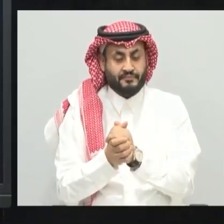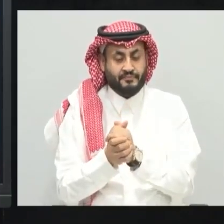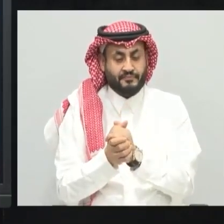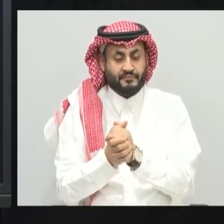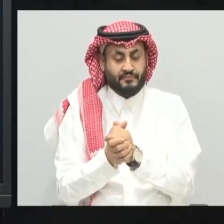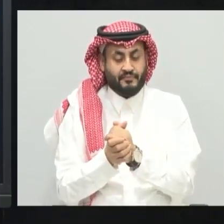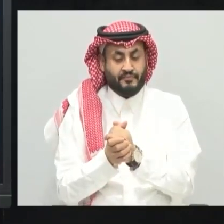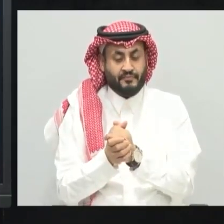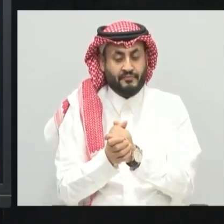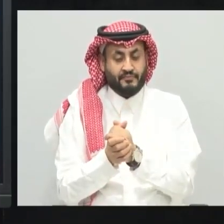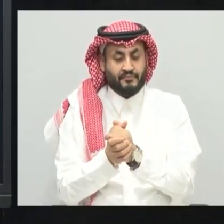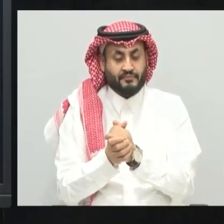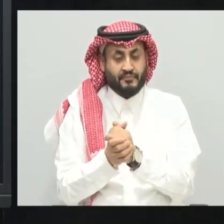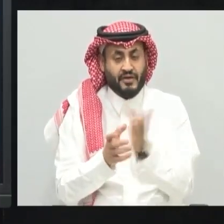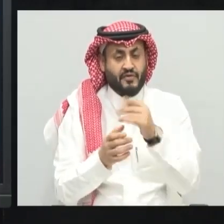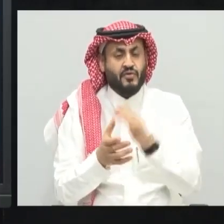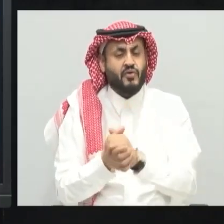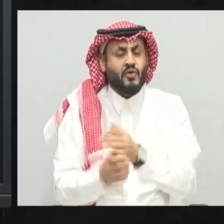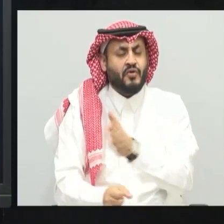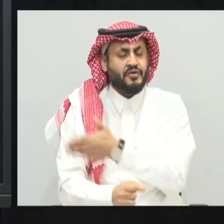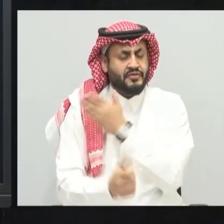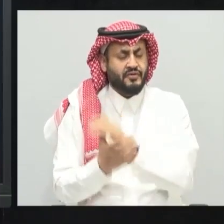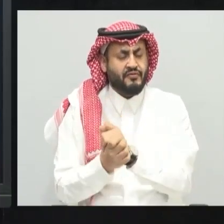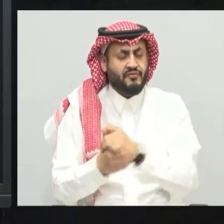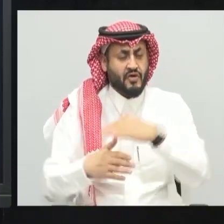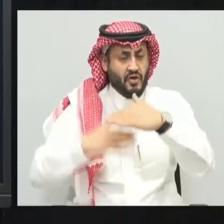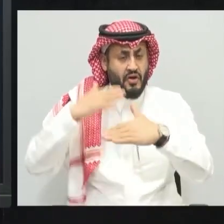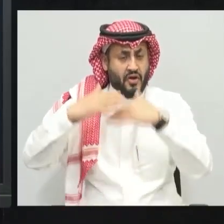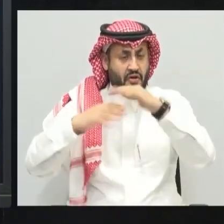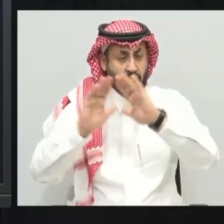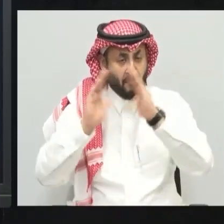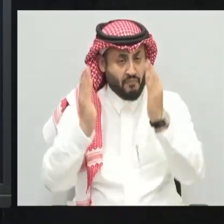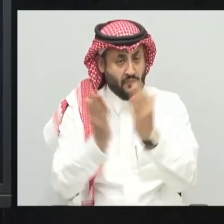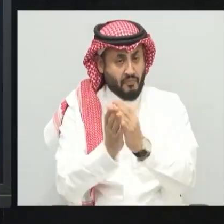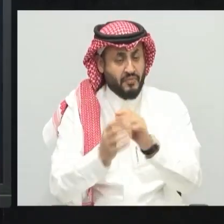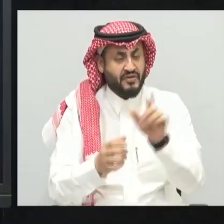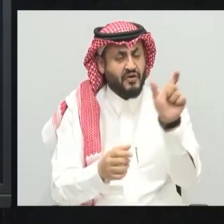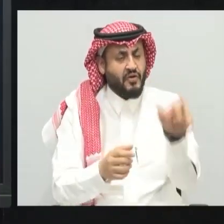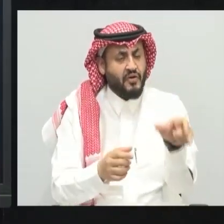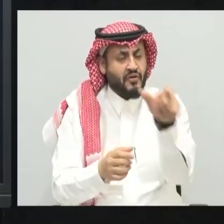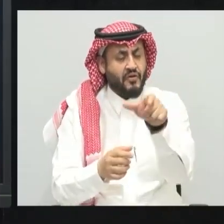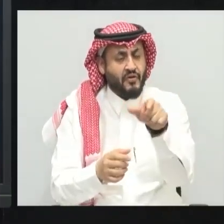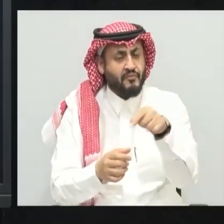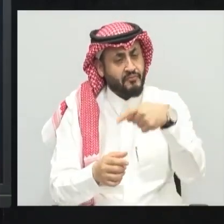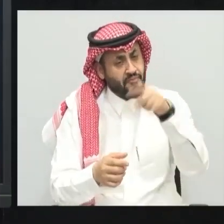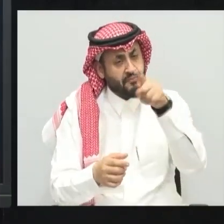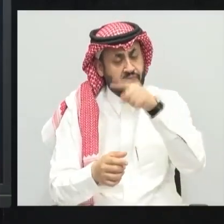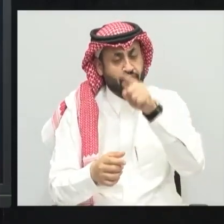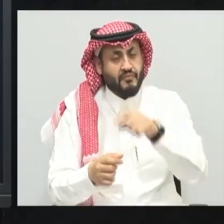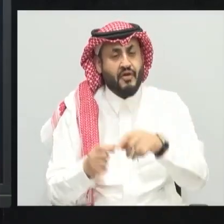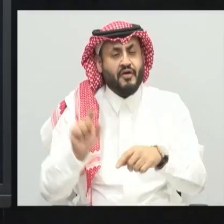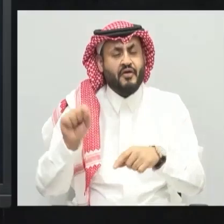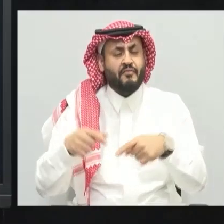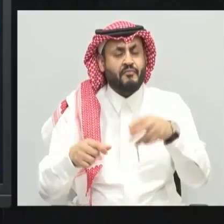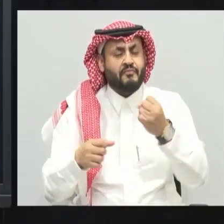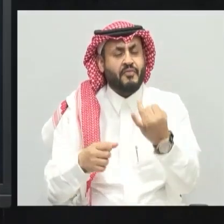و ولا شك ان ذلك سيساهم في تنميه المجتمع بشكل عام لان كل فرد سيحقق نجاحات